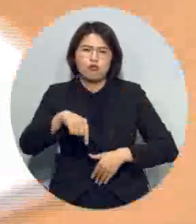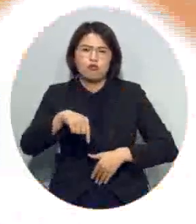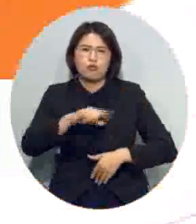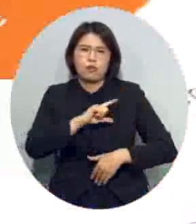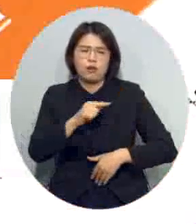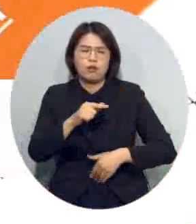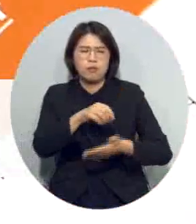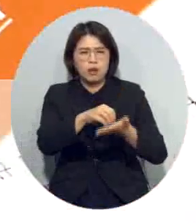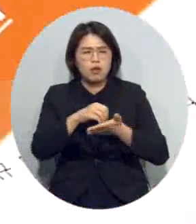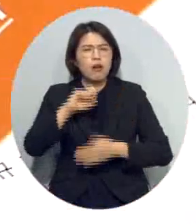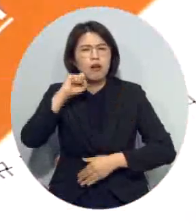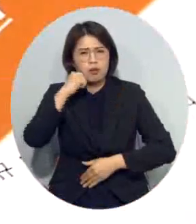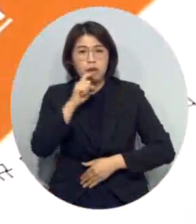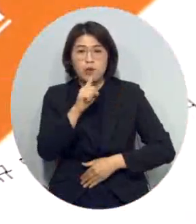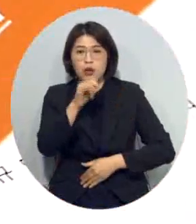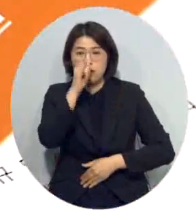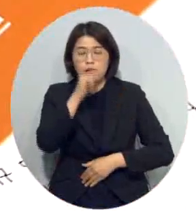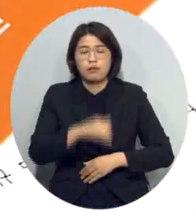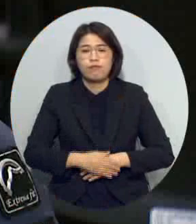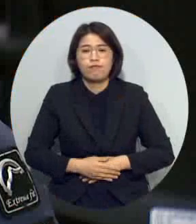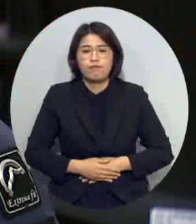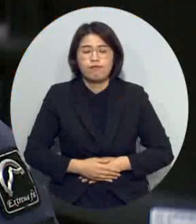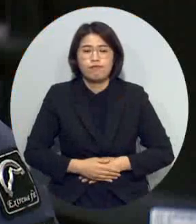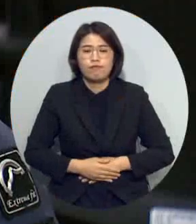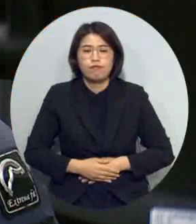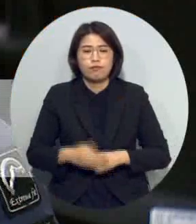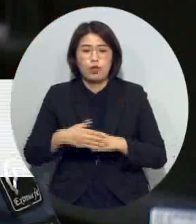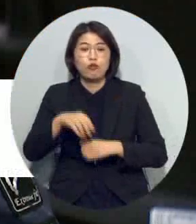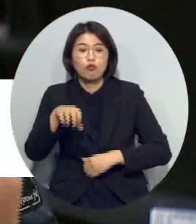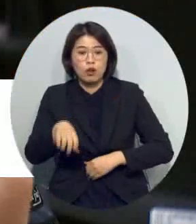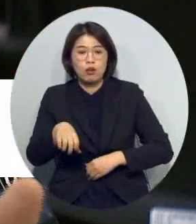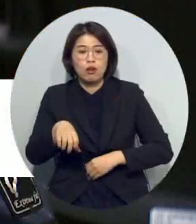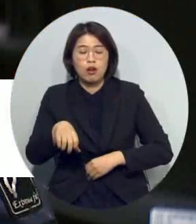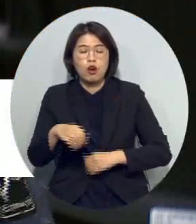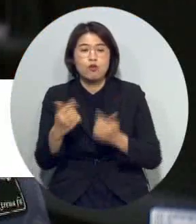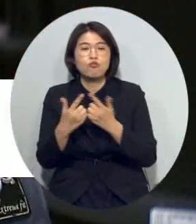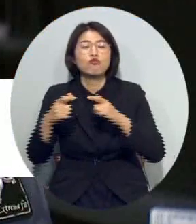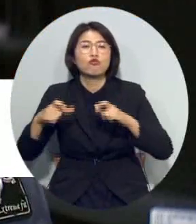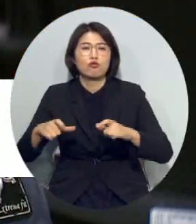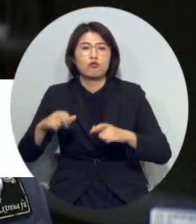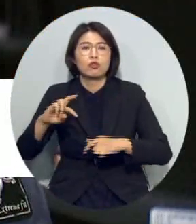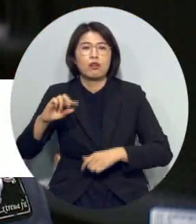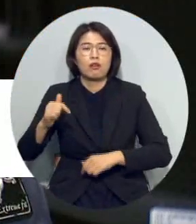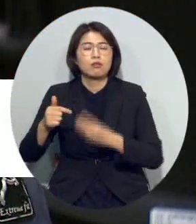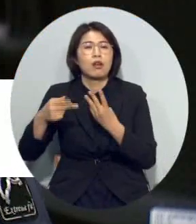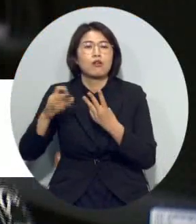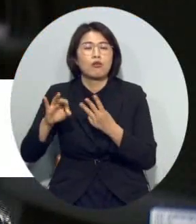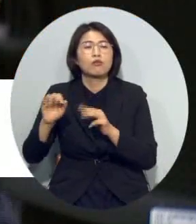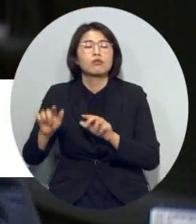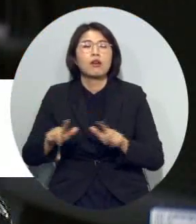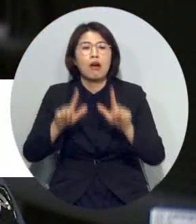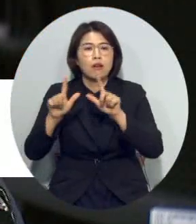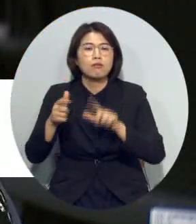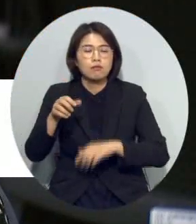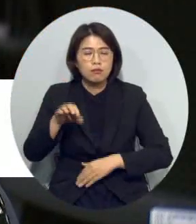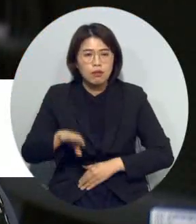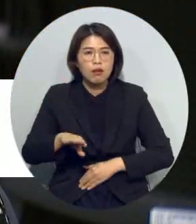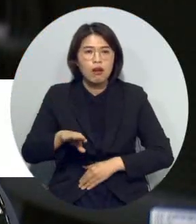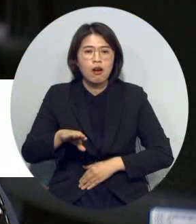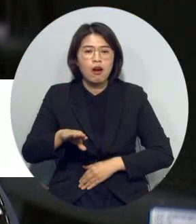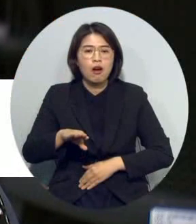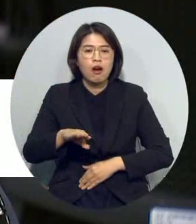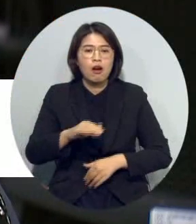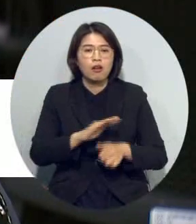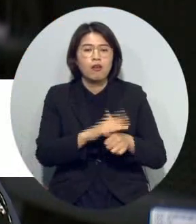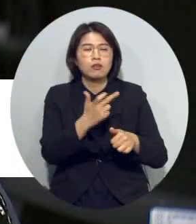받아들이기 어렵다는 의견도 나오고 있습니다. 대구에서 북구 상경 4동에 있는데 거기서